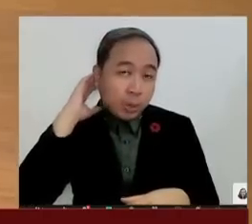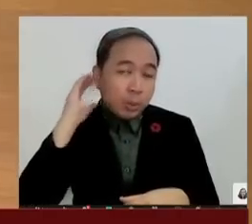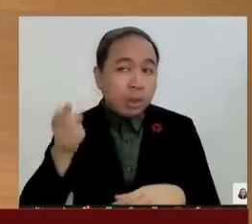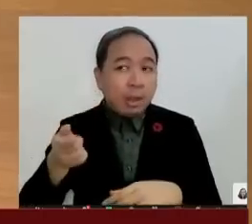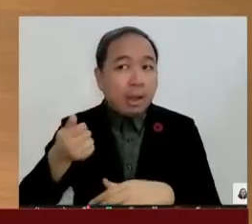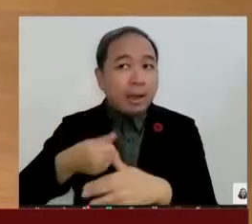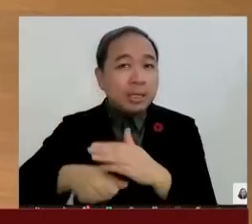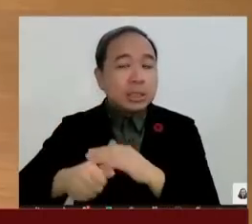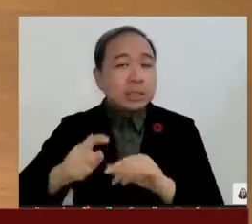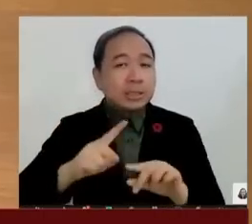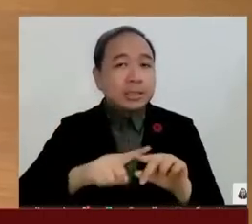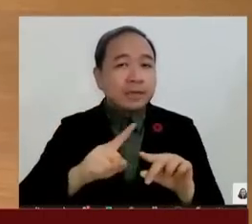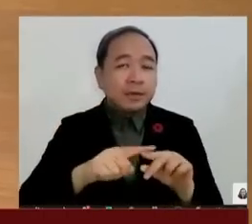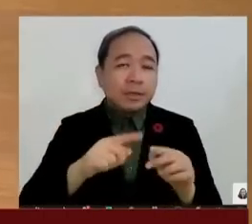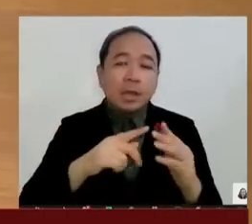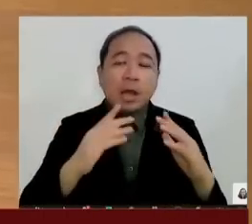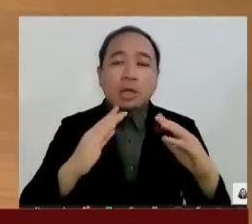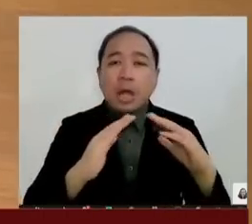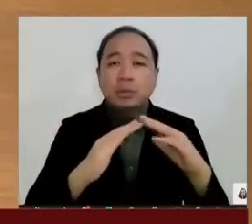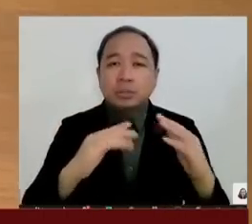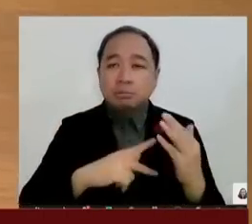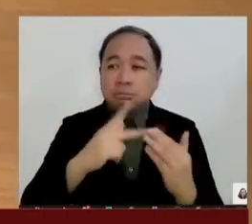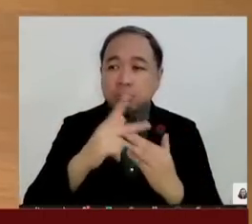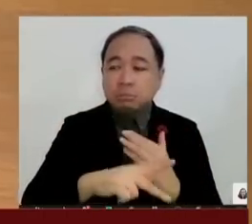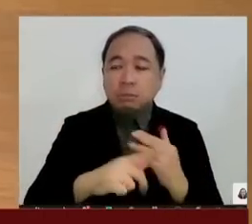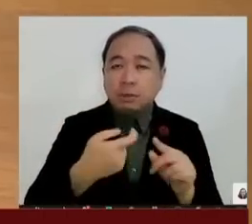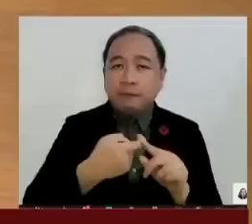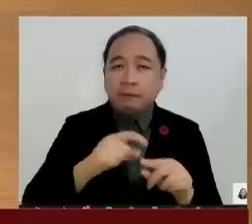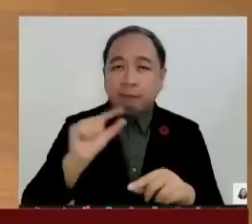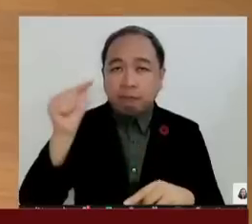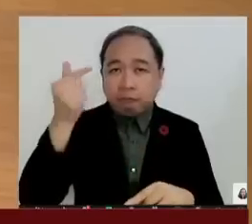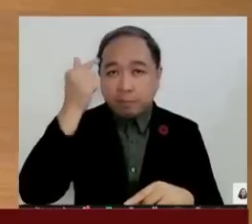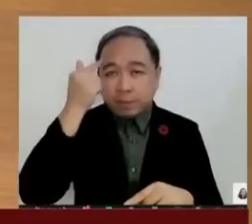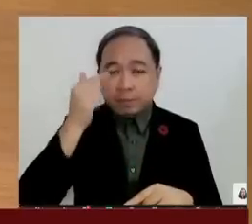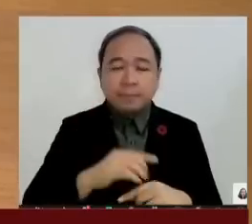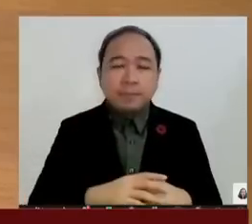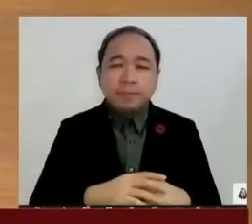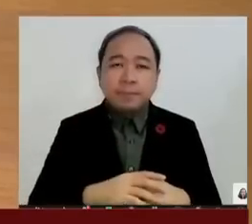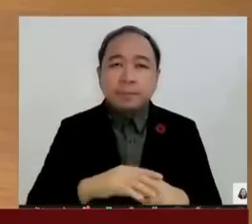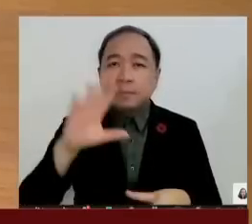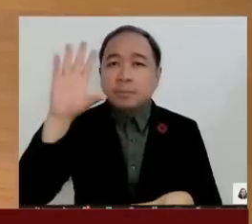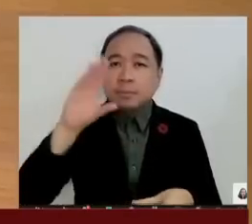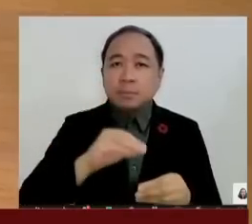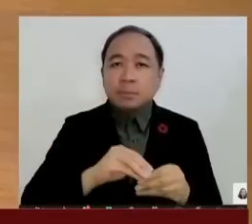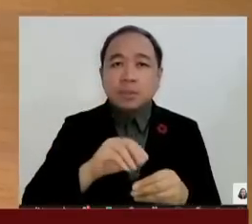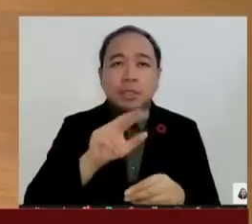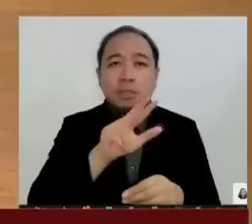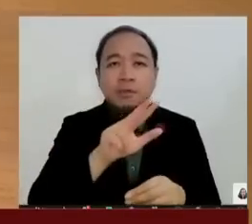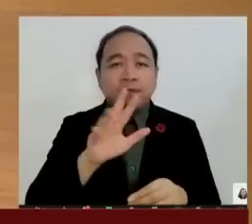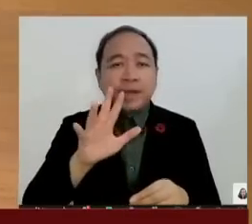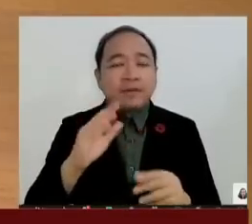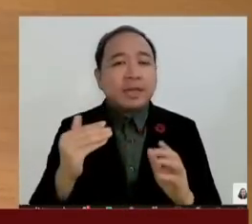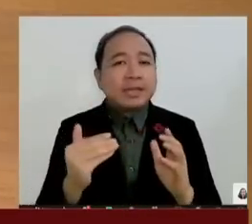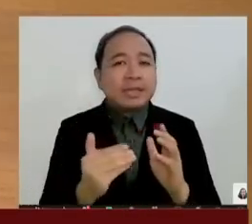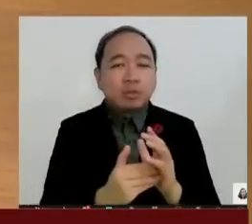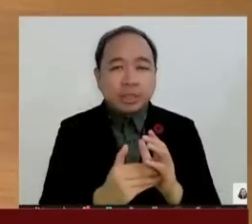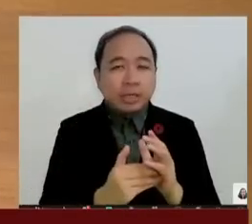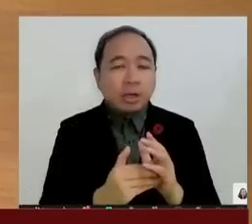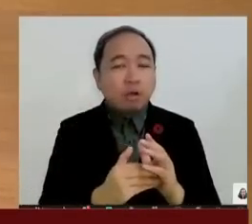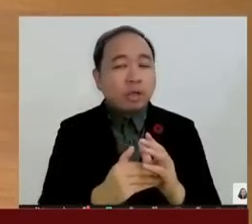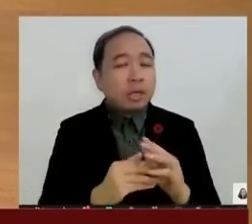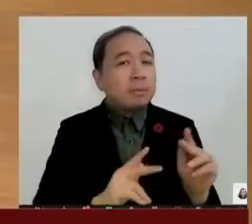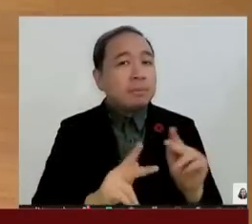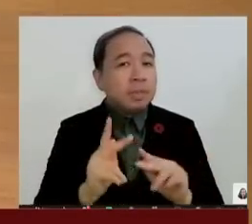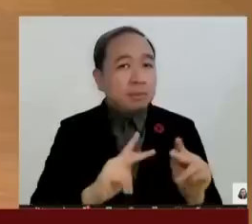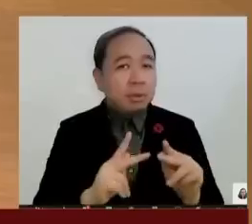mga programang pabahay ng pamahalaan. Mahigit 35,000 residential free patent at agricultural